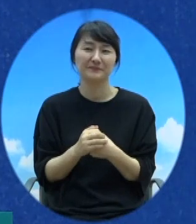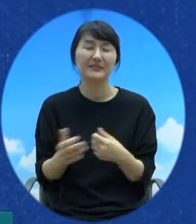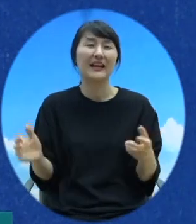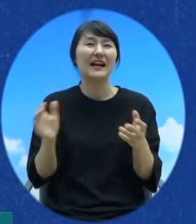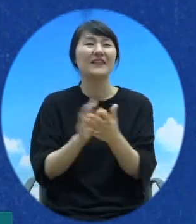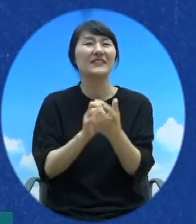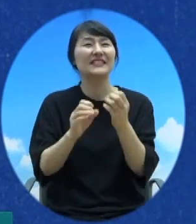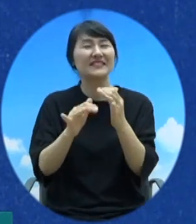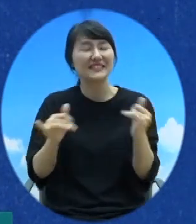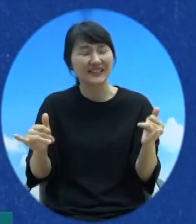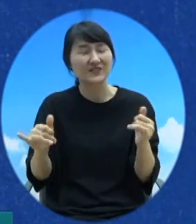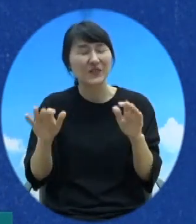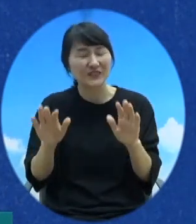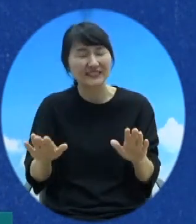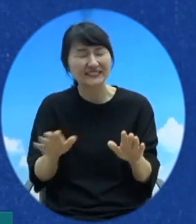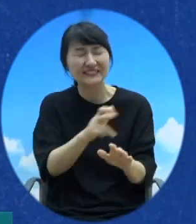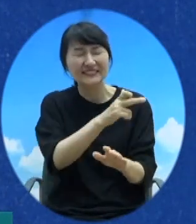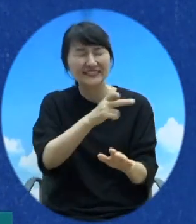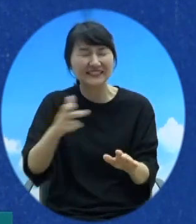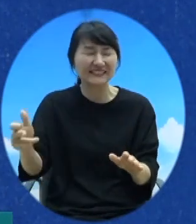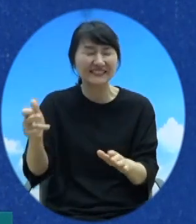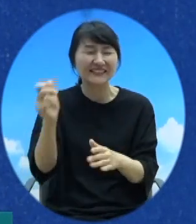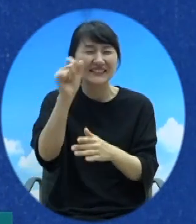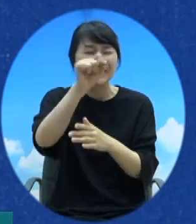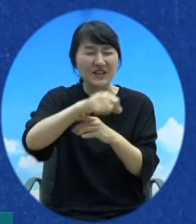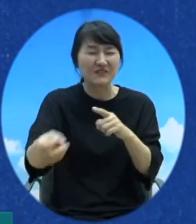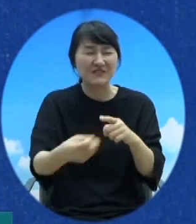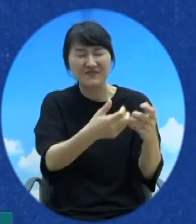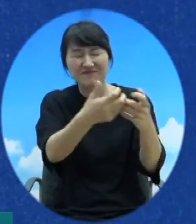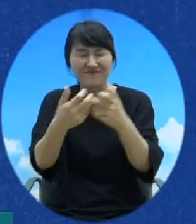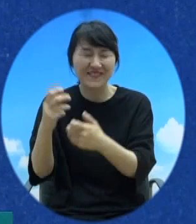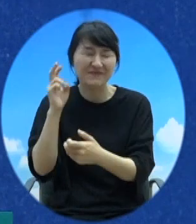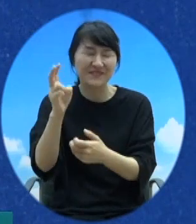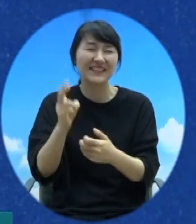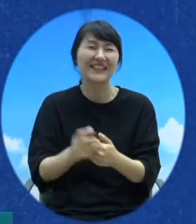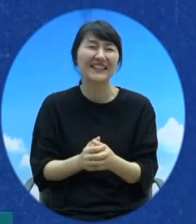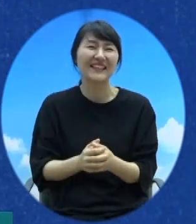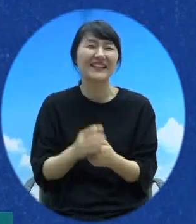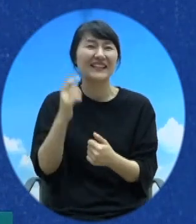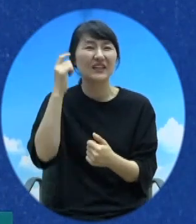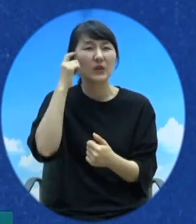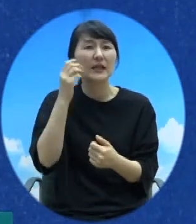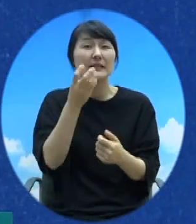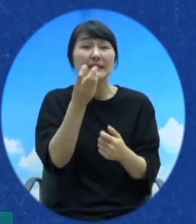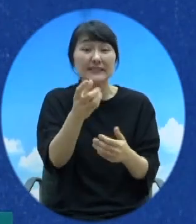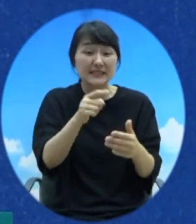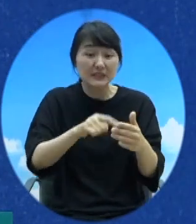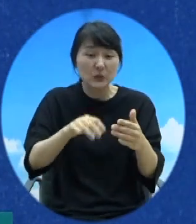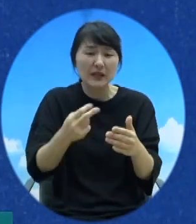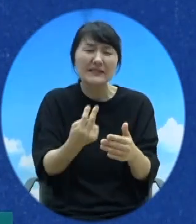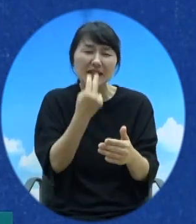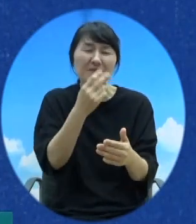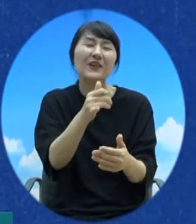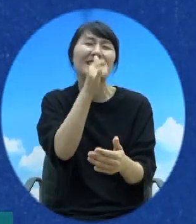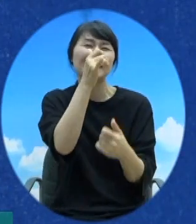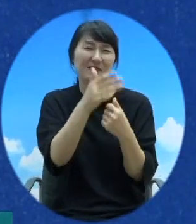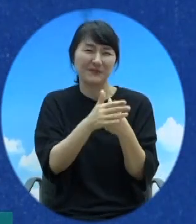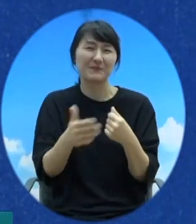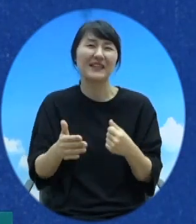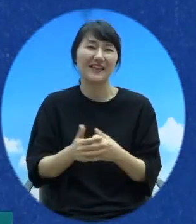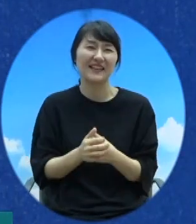아멘 하는 분은 엄청난 사과가 열매 맺을 수 있습니다. 왜? 그 씨앗 속에 생명이 있기